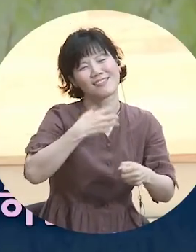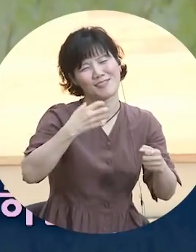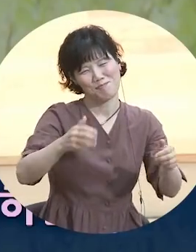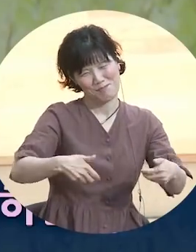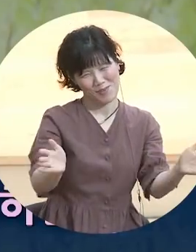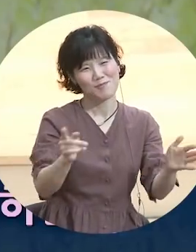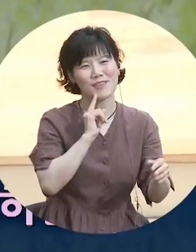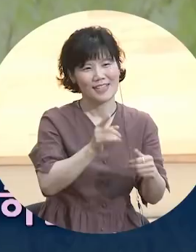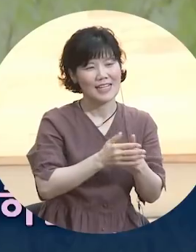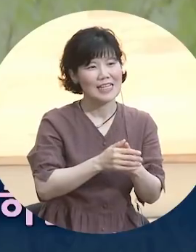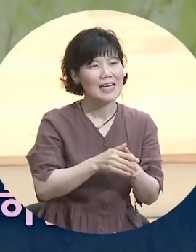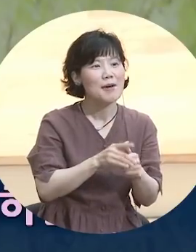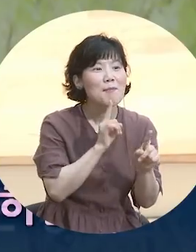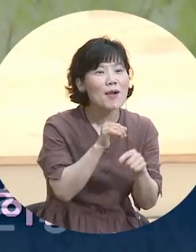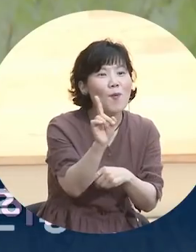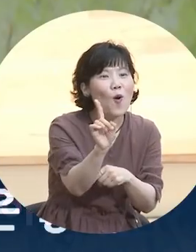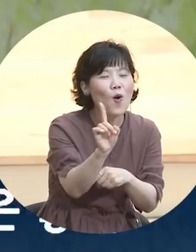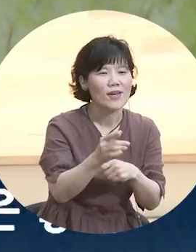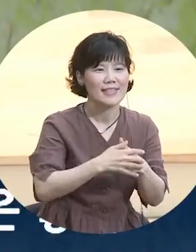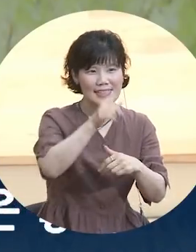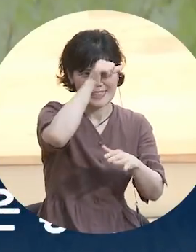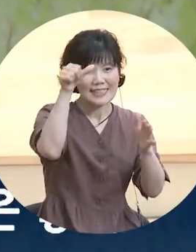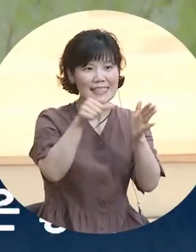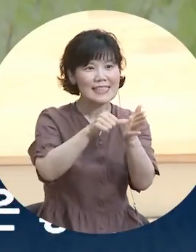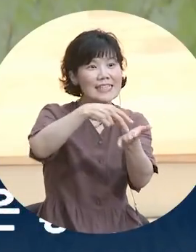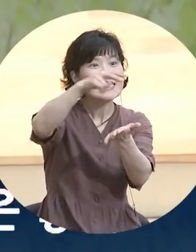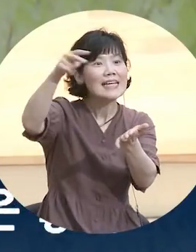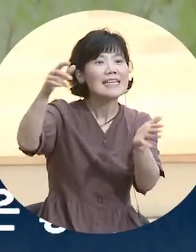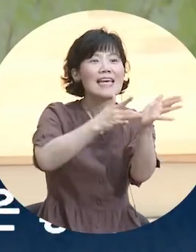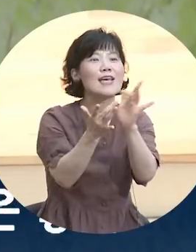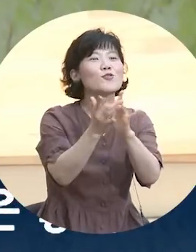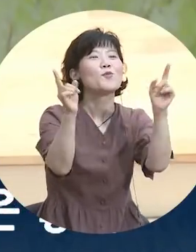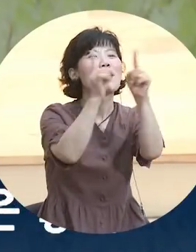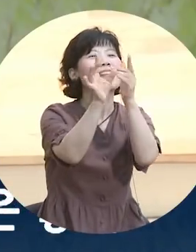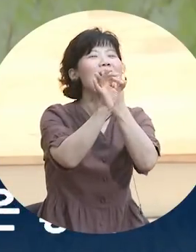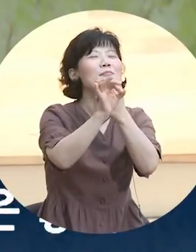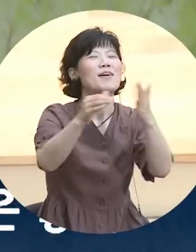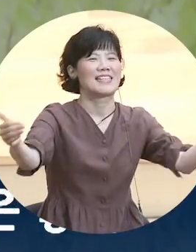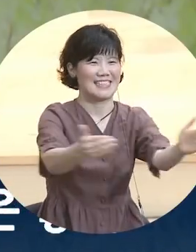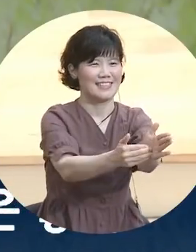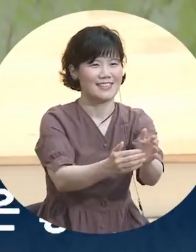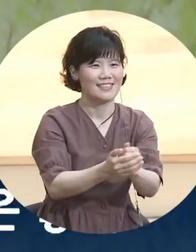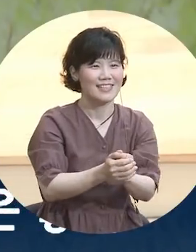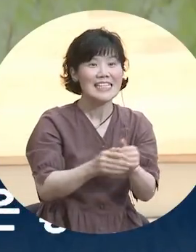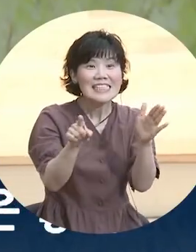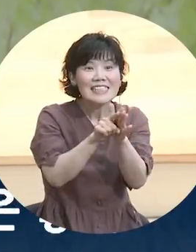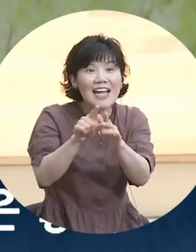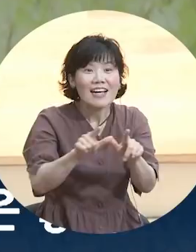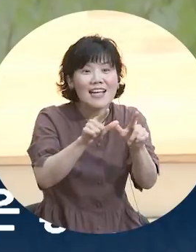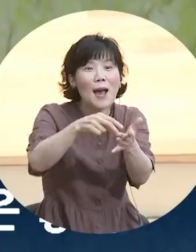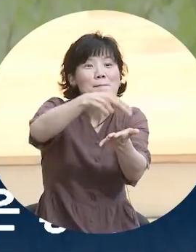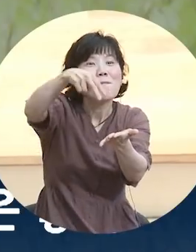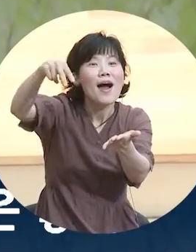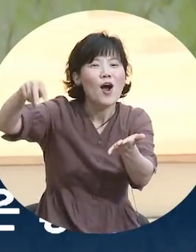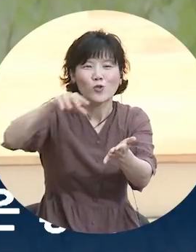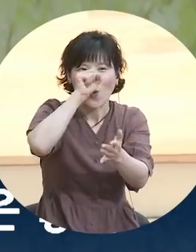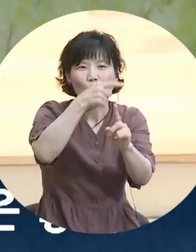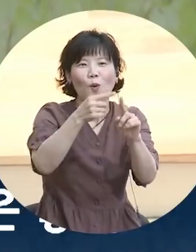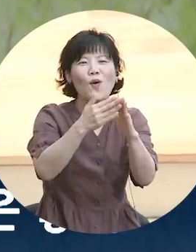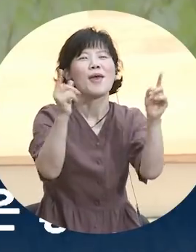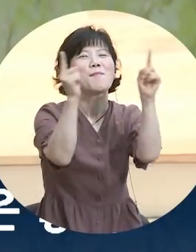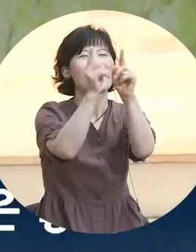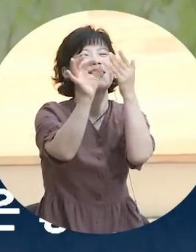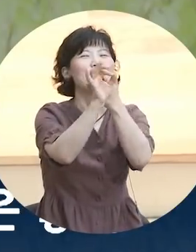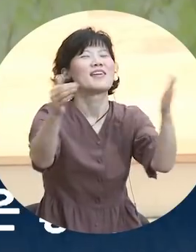없는 거예요. 그래서 이런 말이 있습니다. 인생의 방황은 예수 만나면 끝나고 신앙생활의 방황은 좋은 교회